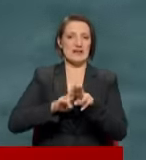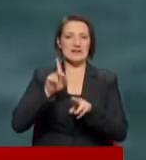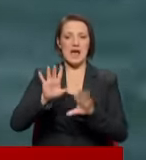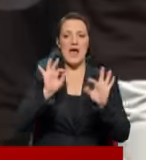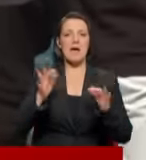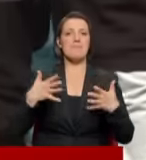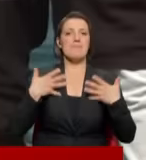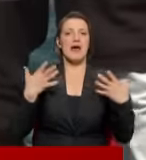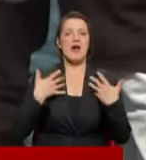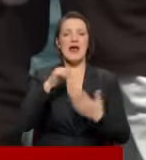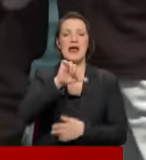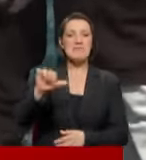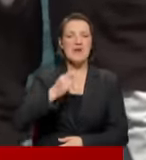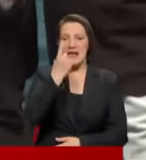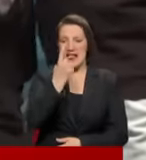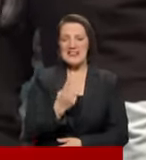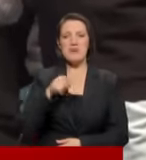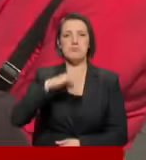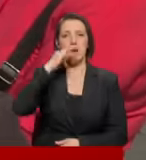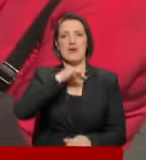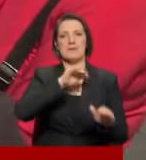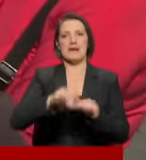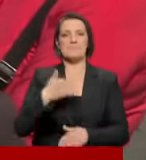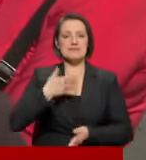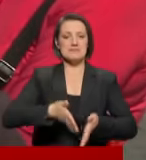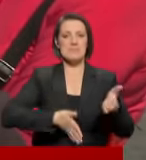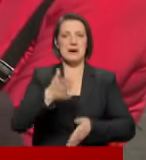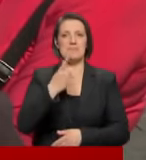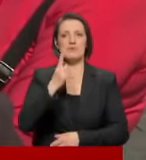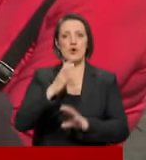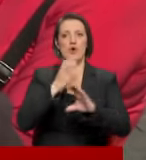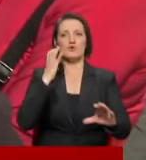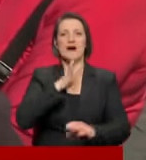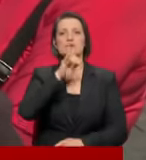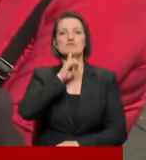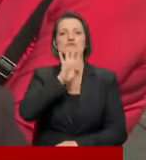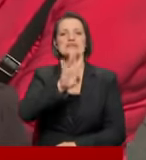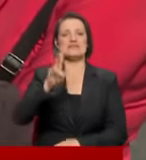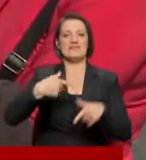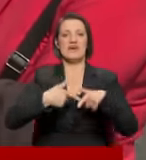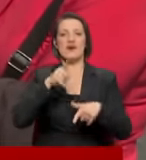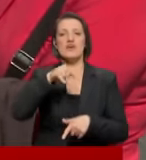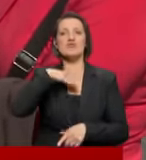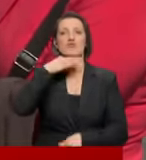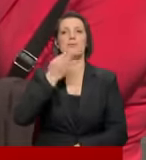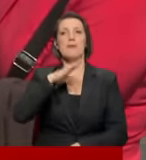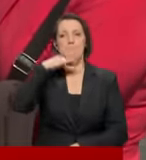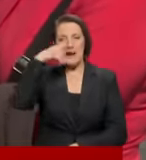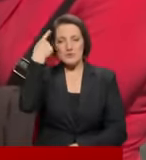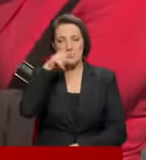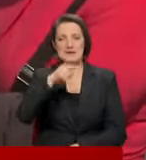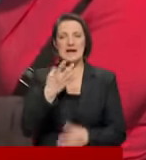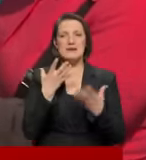hep merak ettiği Eminönü'ne ilk kez bu bayram gelebildi. Bizim mahalleden bir tane otobüs var, 142F. O normalde hiç dolu olmazdı. Bayram olduğu